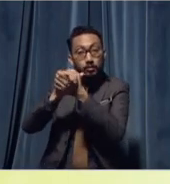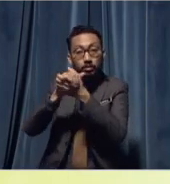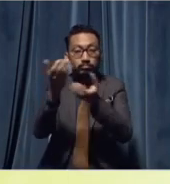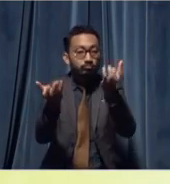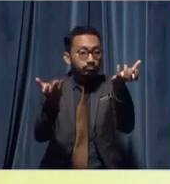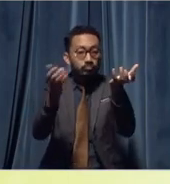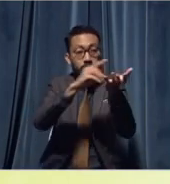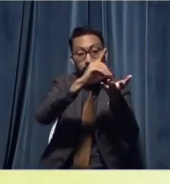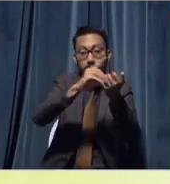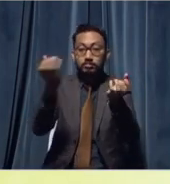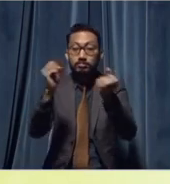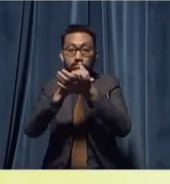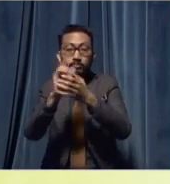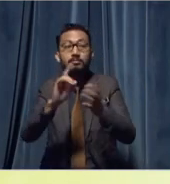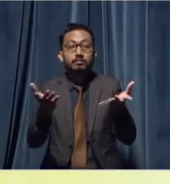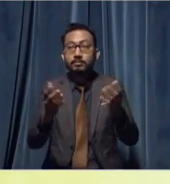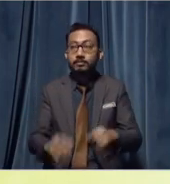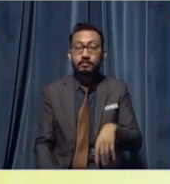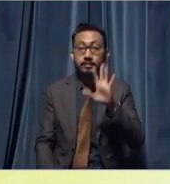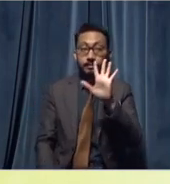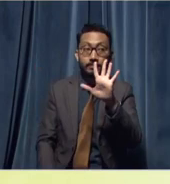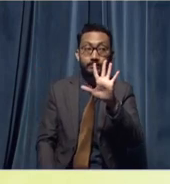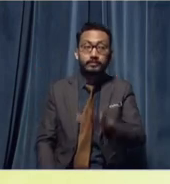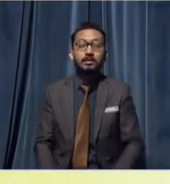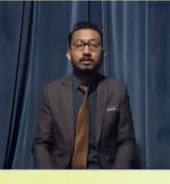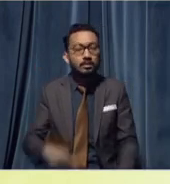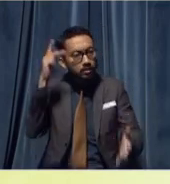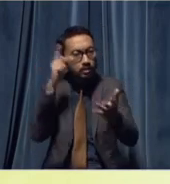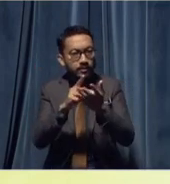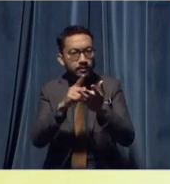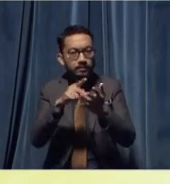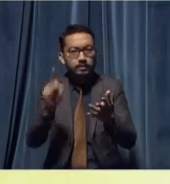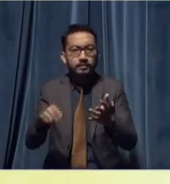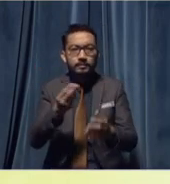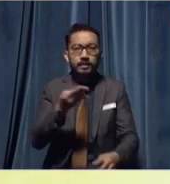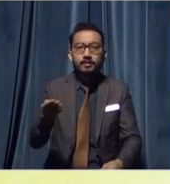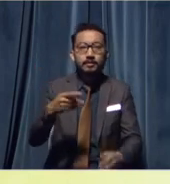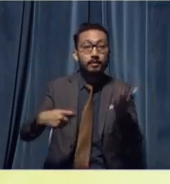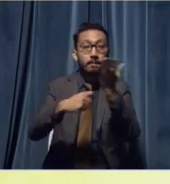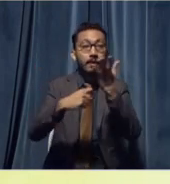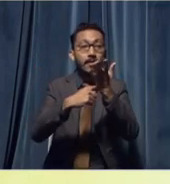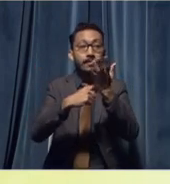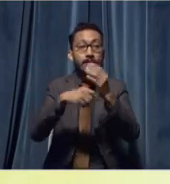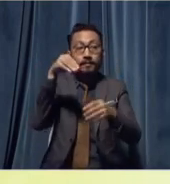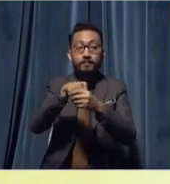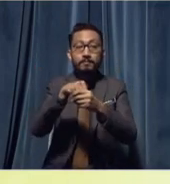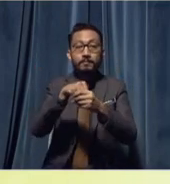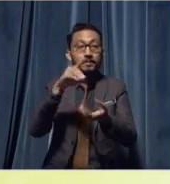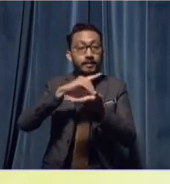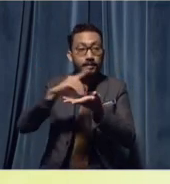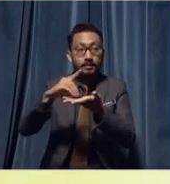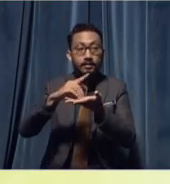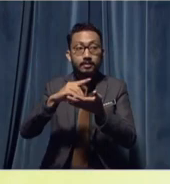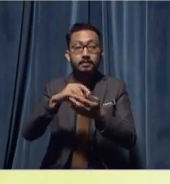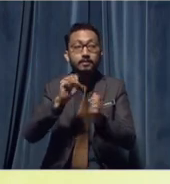dengan sabun. Dan yang kelima, mengenal pasti bahan penambahan